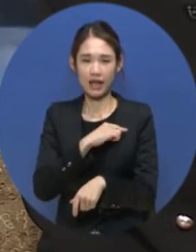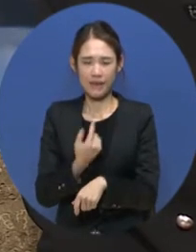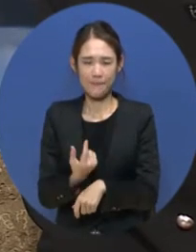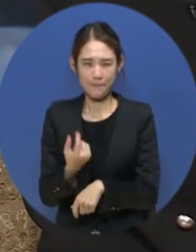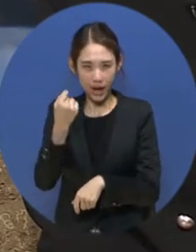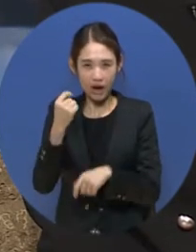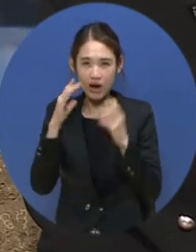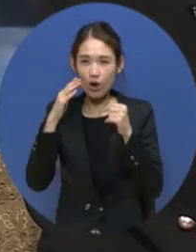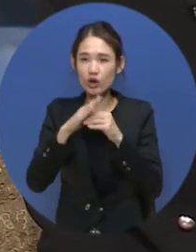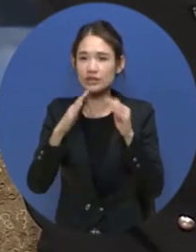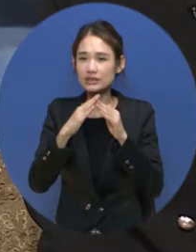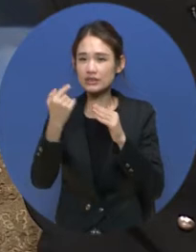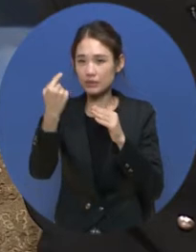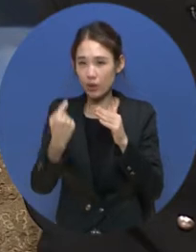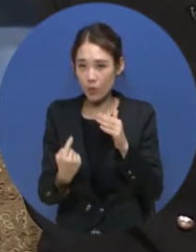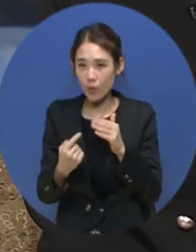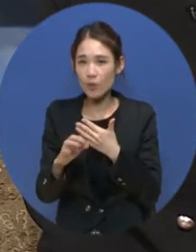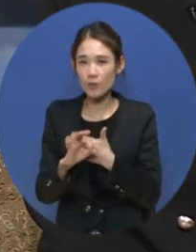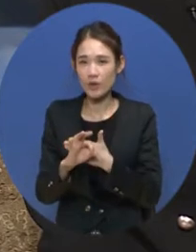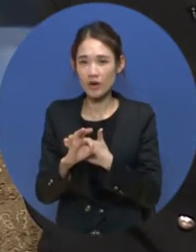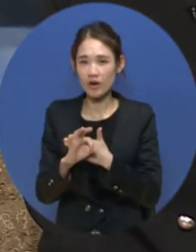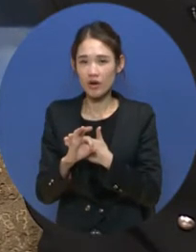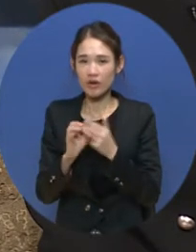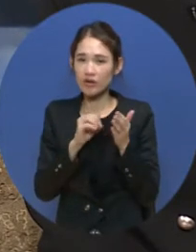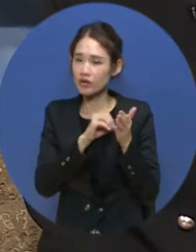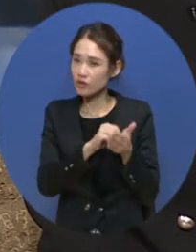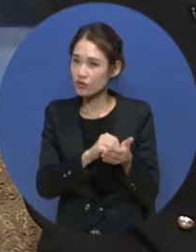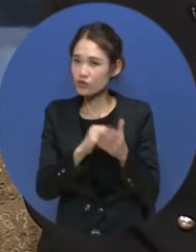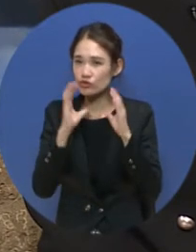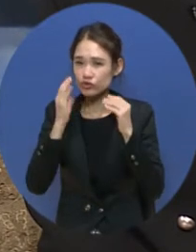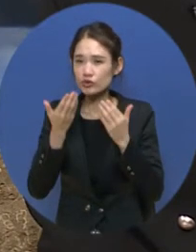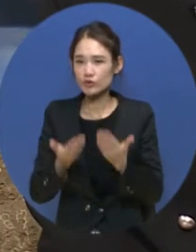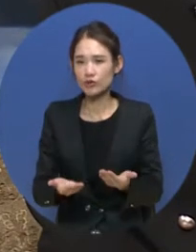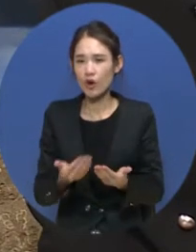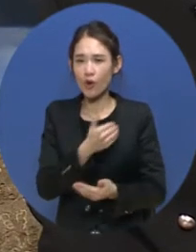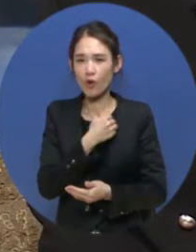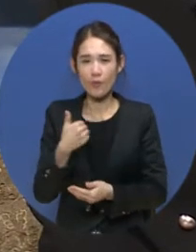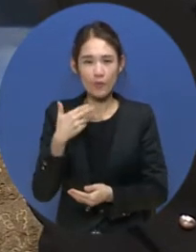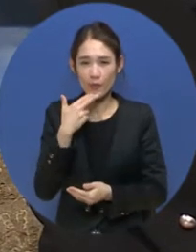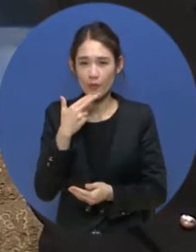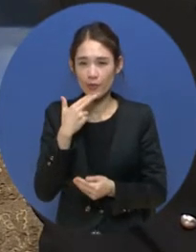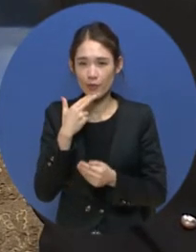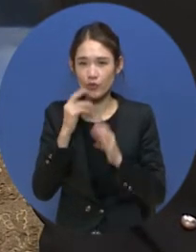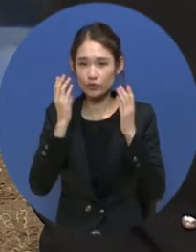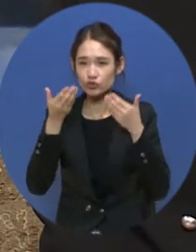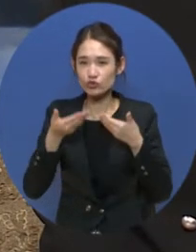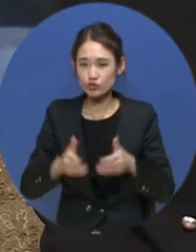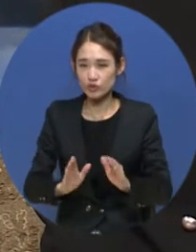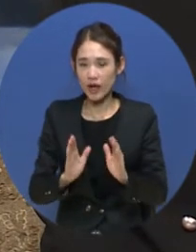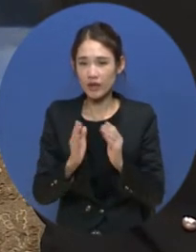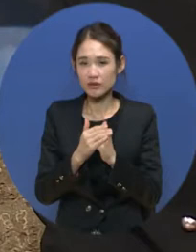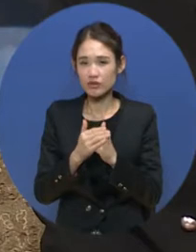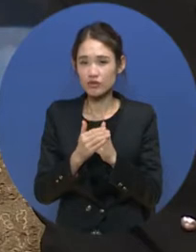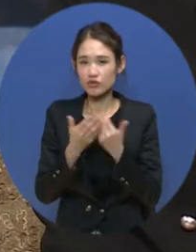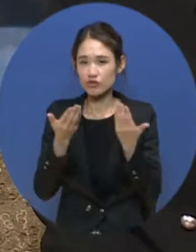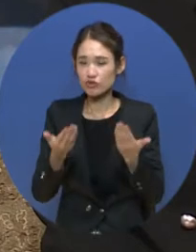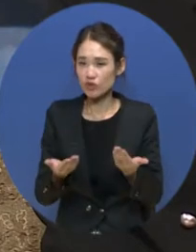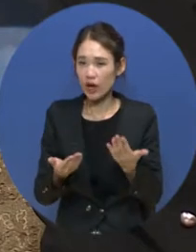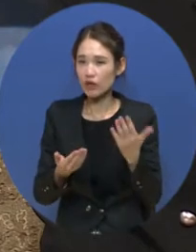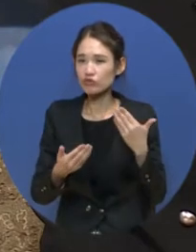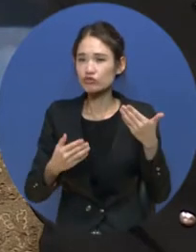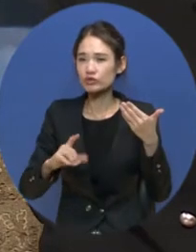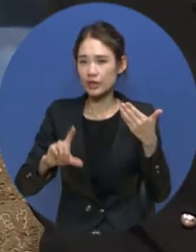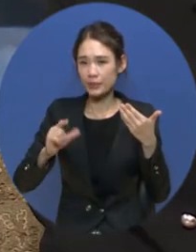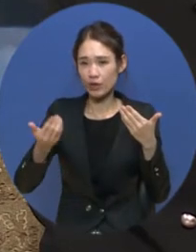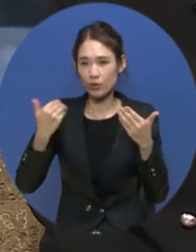일찍 어린이집으로 오는 아이 경우에는 예. 육아휴직은 안 하시고 출산휴가가 90일 정도를 보내시고 네.